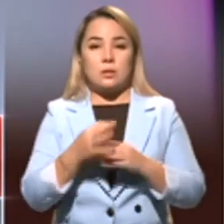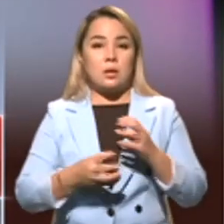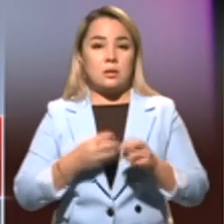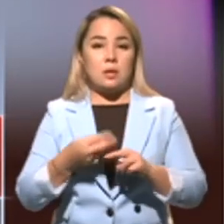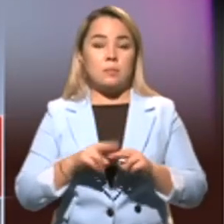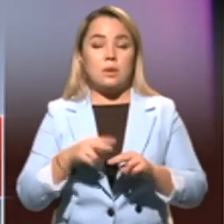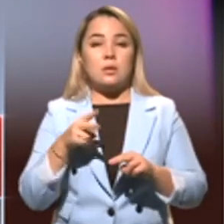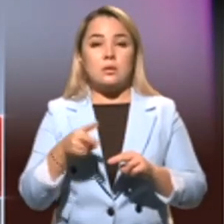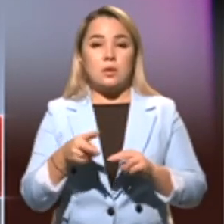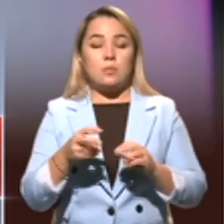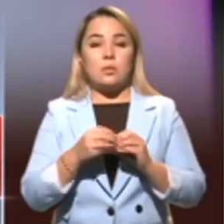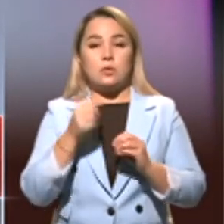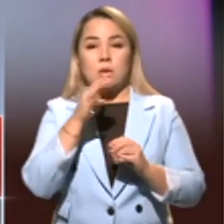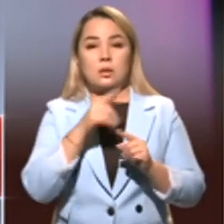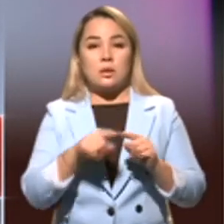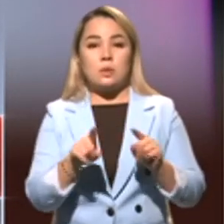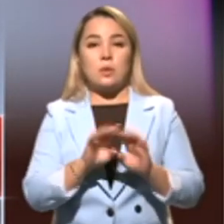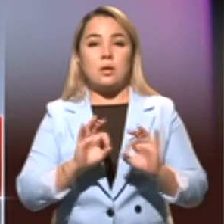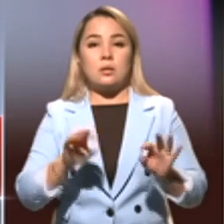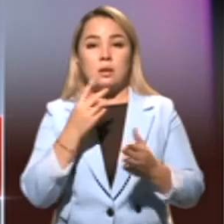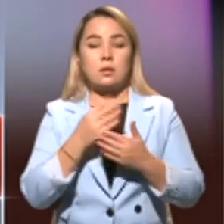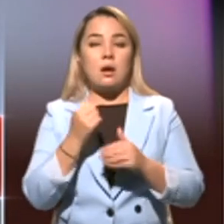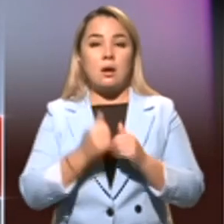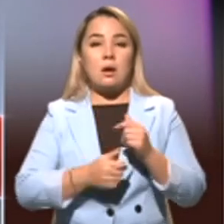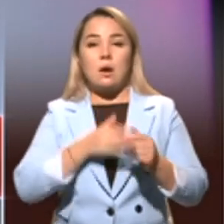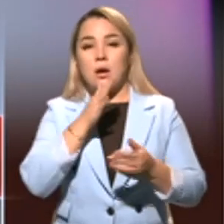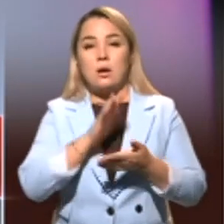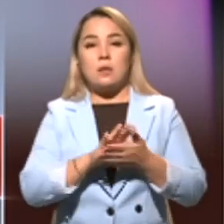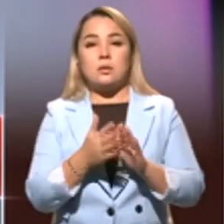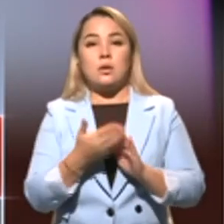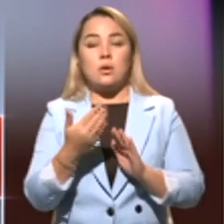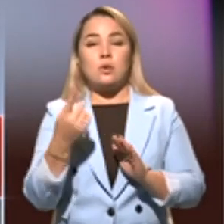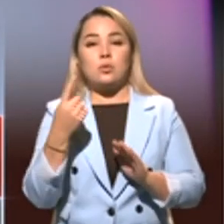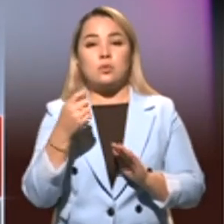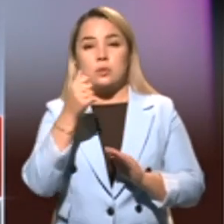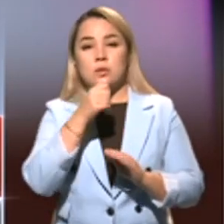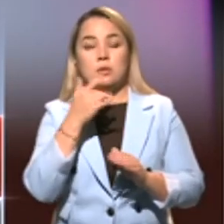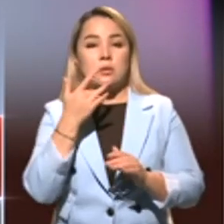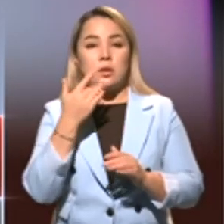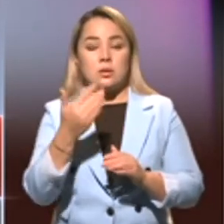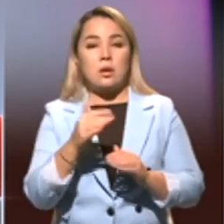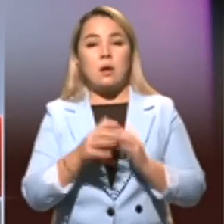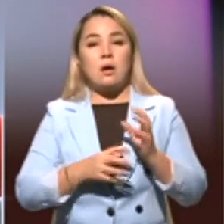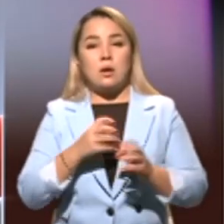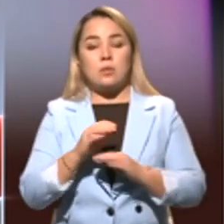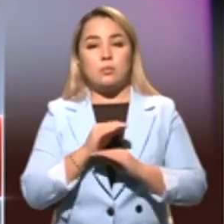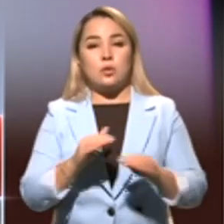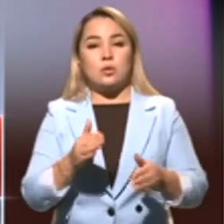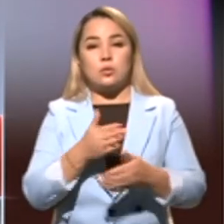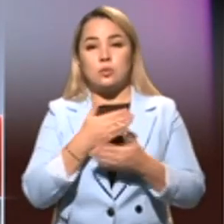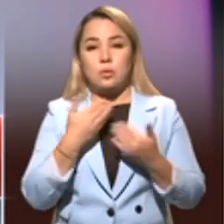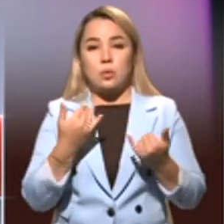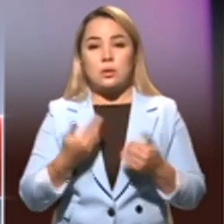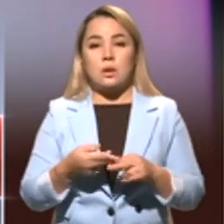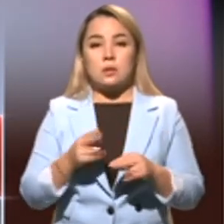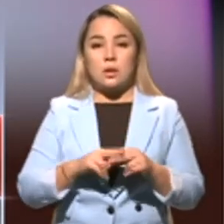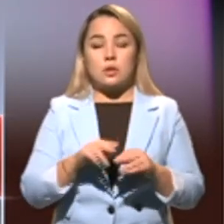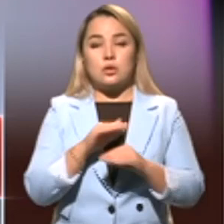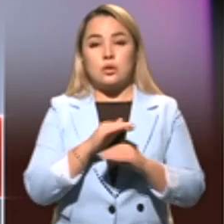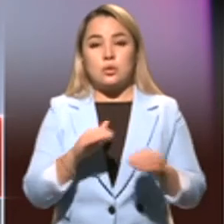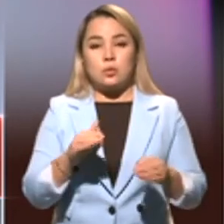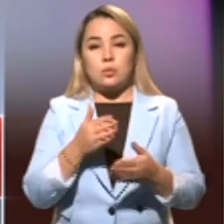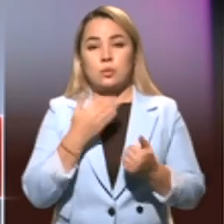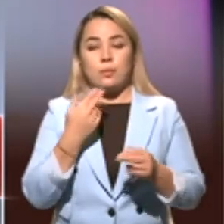ішінде жаңағы деректерге қарайтын болсақ, әр ғасыр сайын, 100 жыл сайын әлем тыныш тұрған жоқ. Демек, тынышсыздық